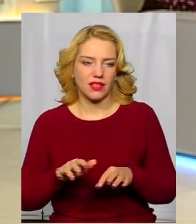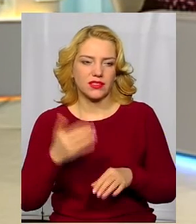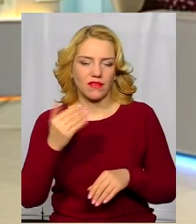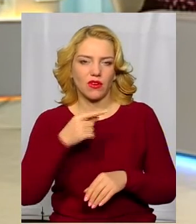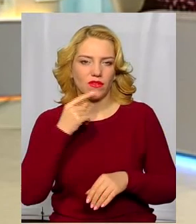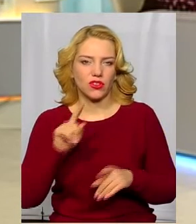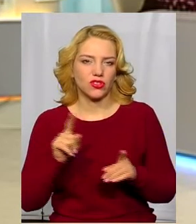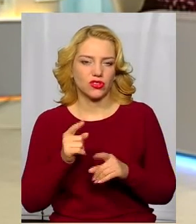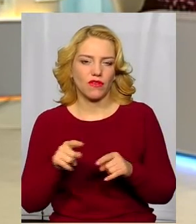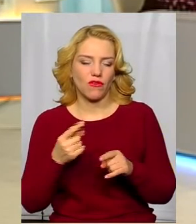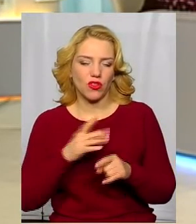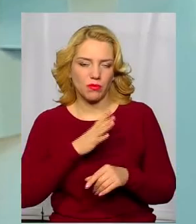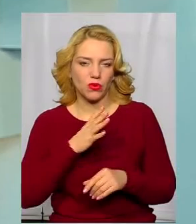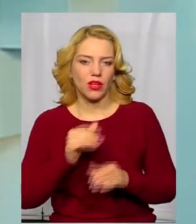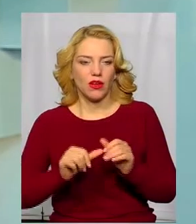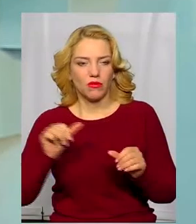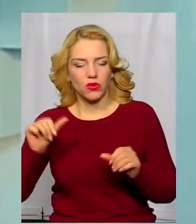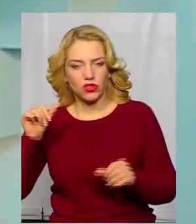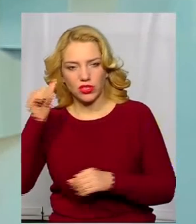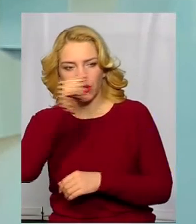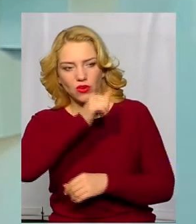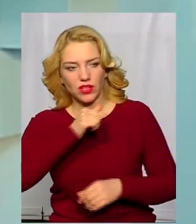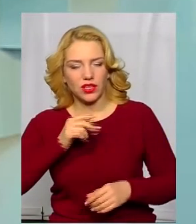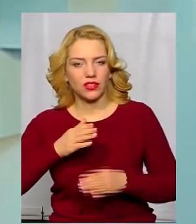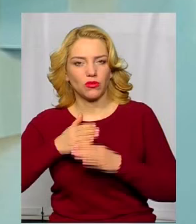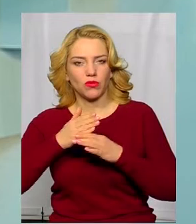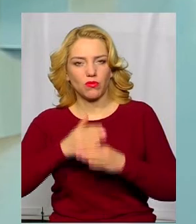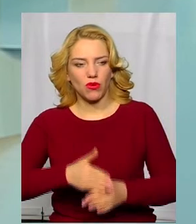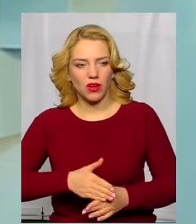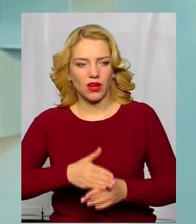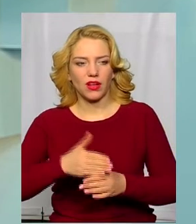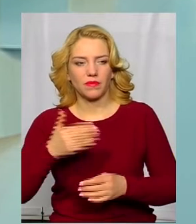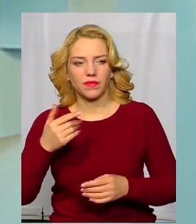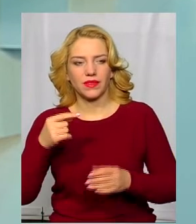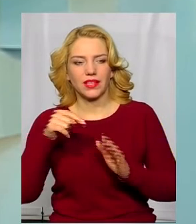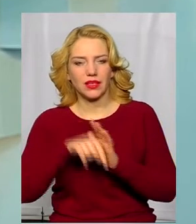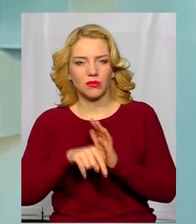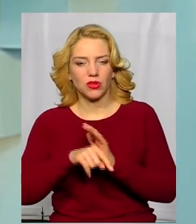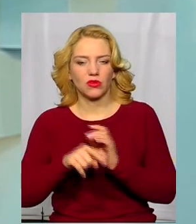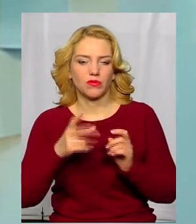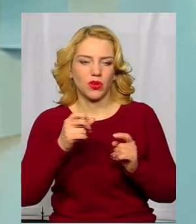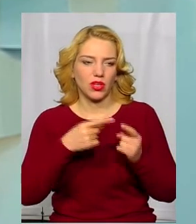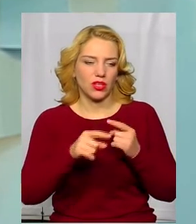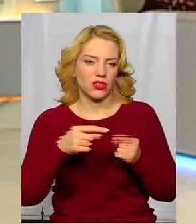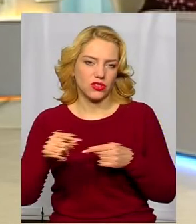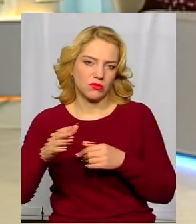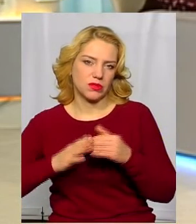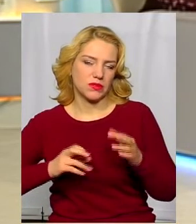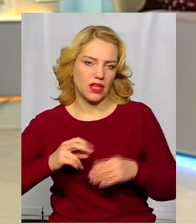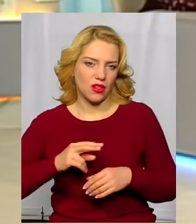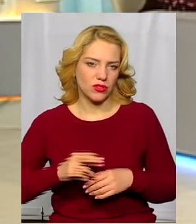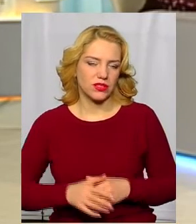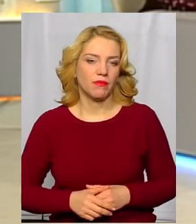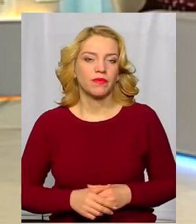що вони були в прошлі роки, допомога іменно іншим спеціальностям. І